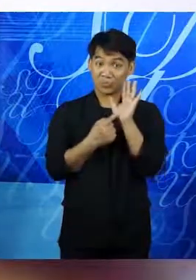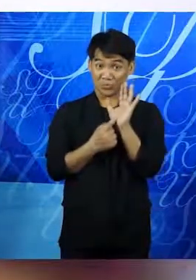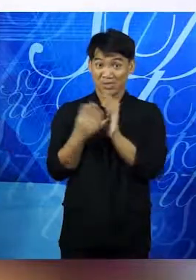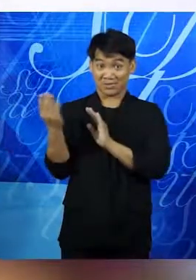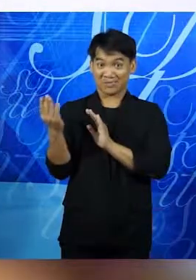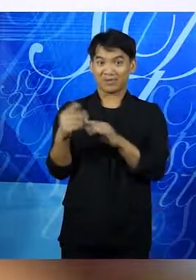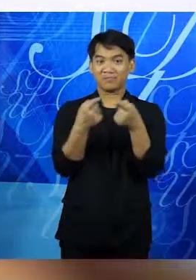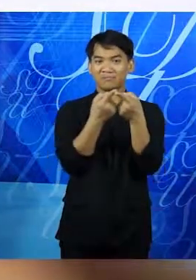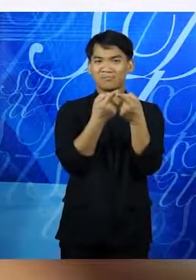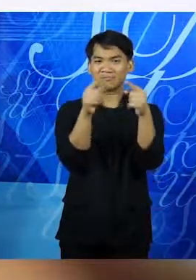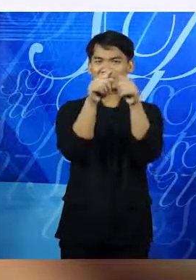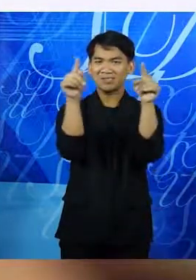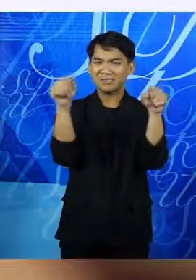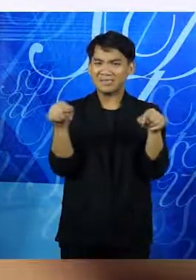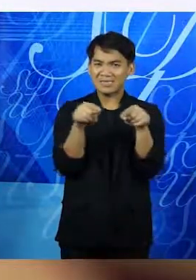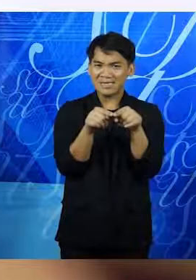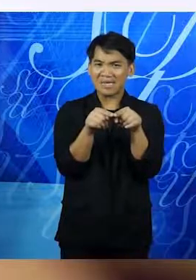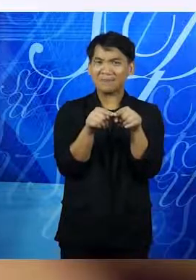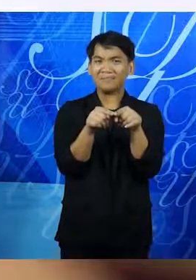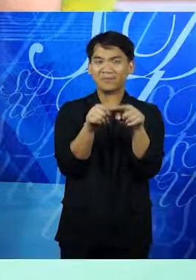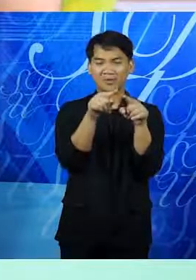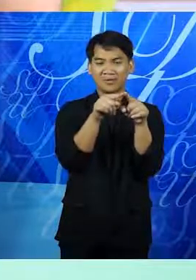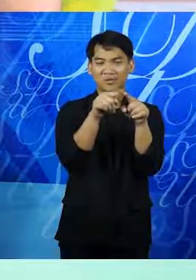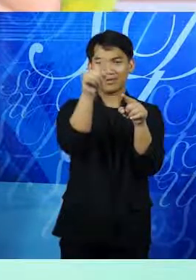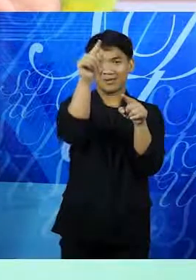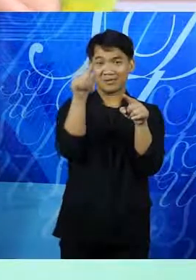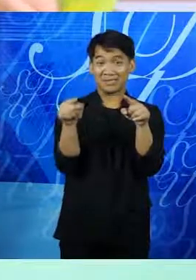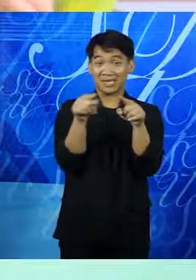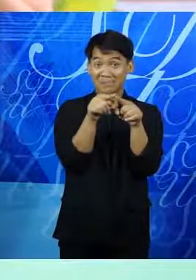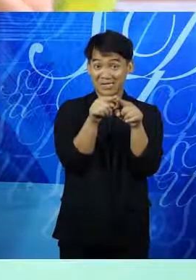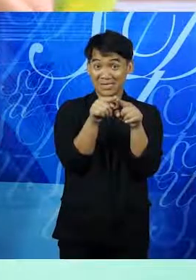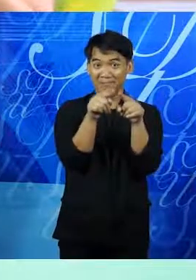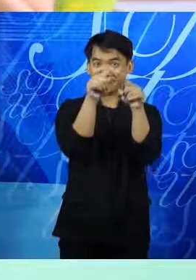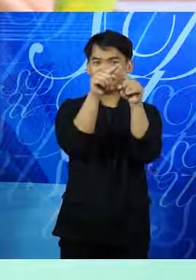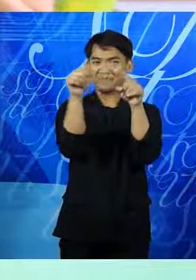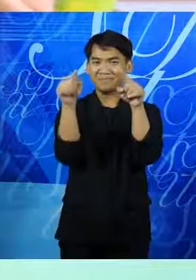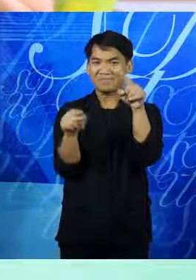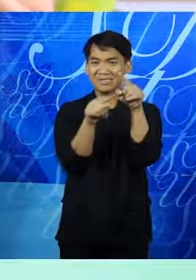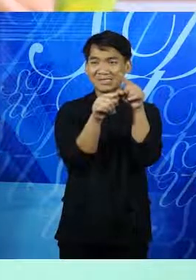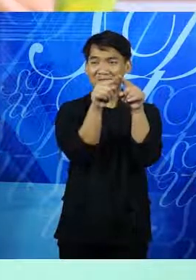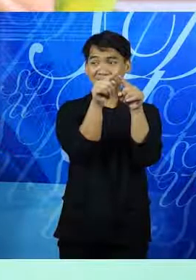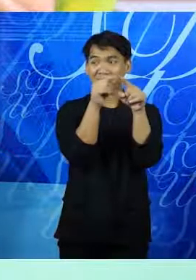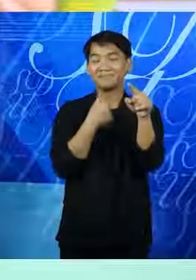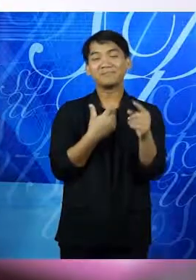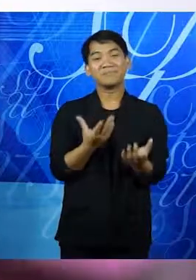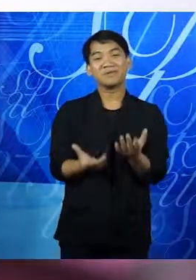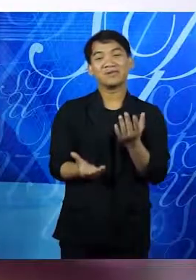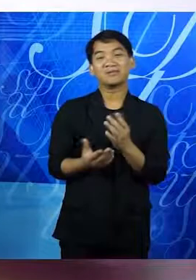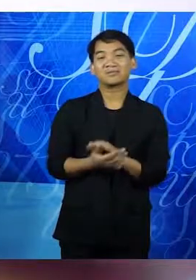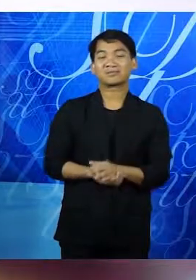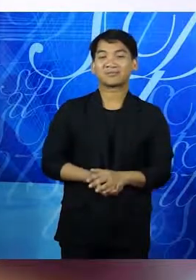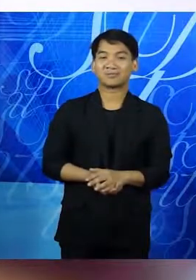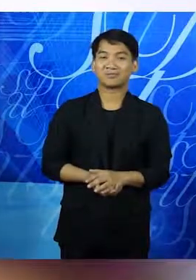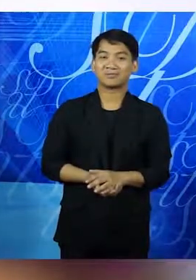ะคะเป็นสี่เหลี่ยมหรือสามเหลี่ยมนะคะเราก็จะเห็นว่าเราต้องการให้เด็กเนี่ยพูดสี่เหลี่ยมใช่ไหมคะเราก็จะมีลูกศรไว้ที่สี่เหลี่ยมแบบนี้นะ